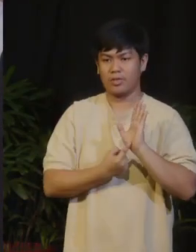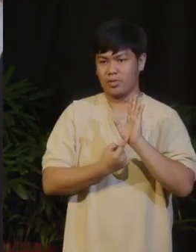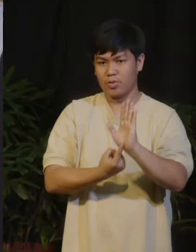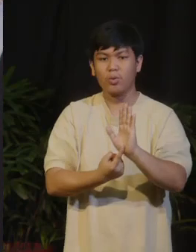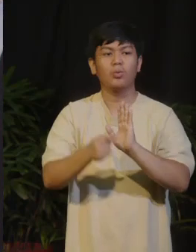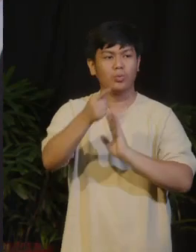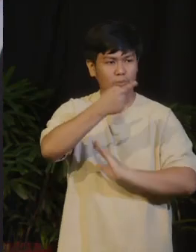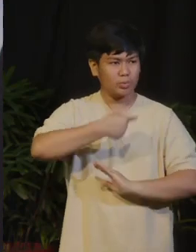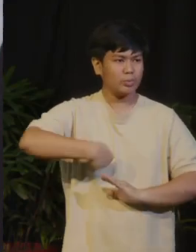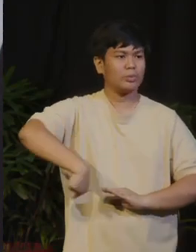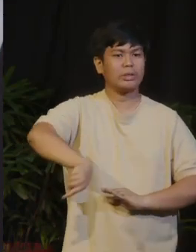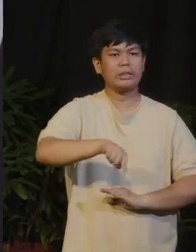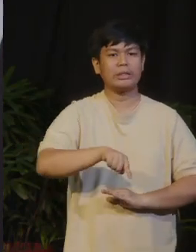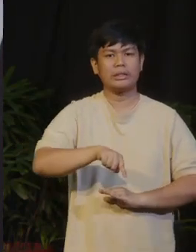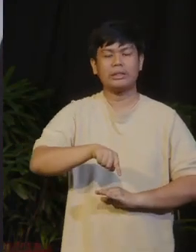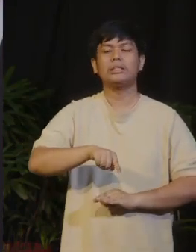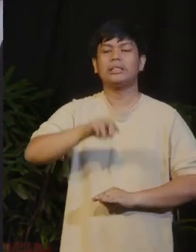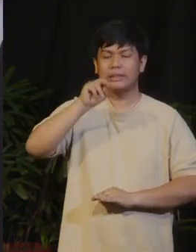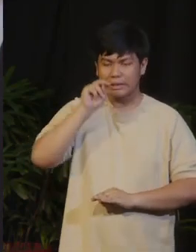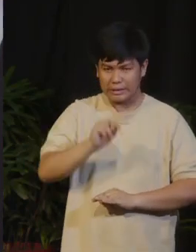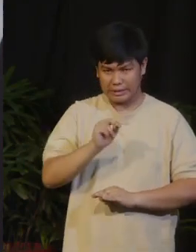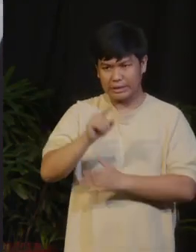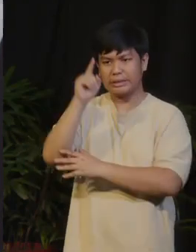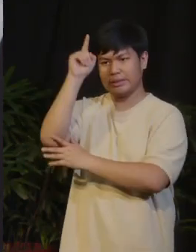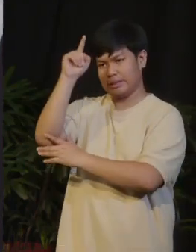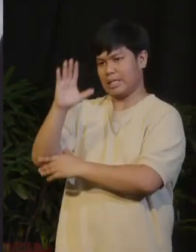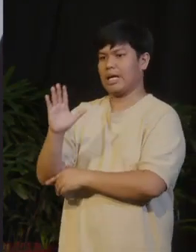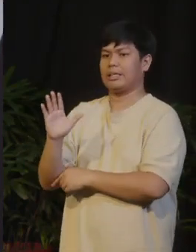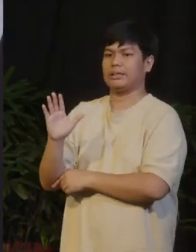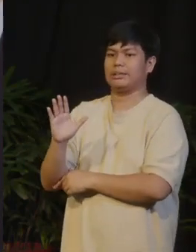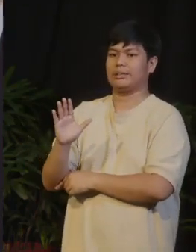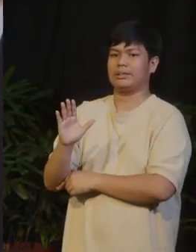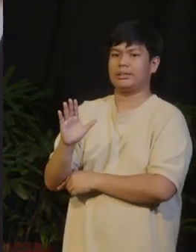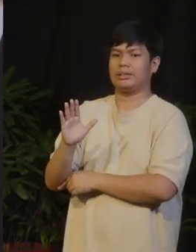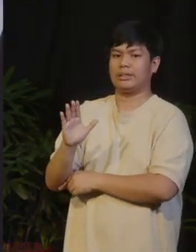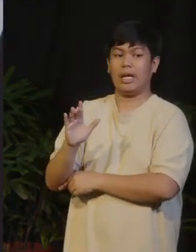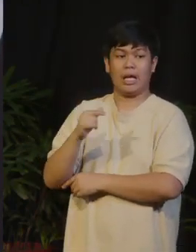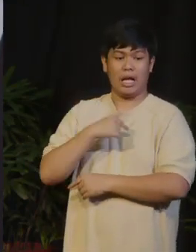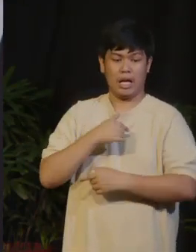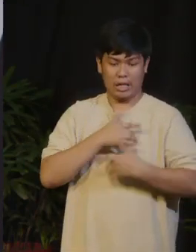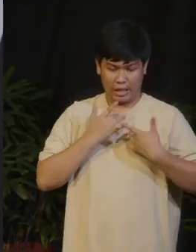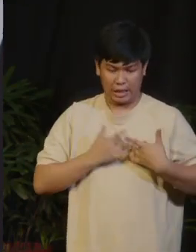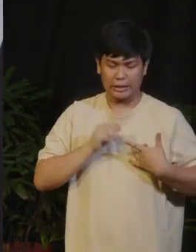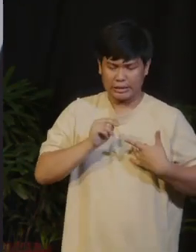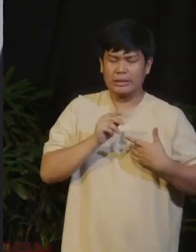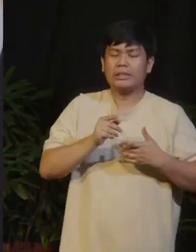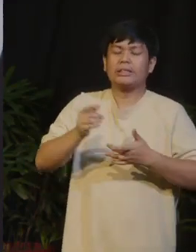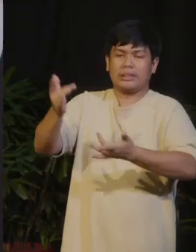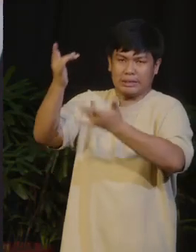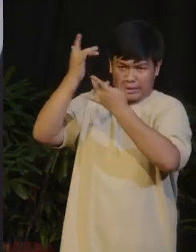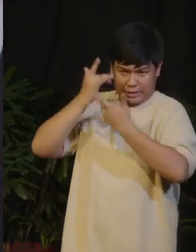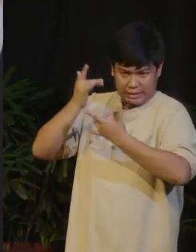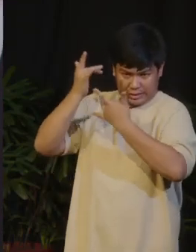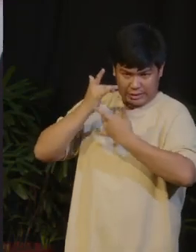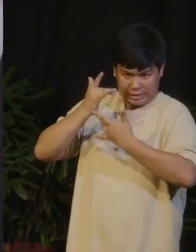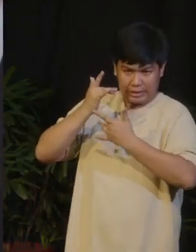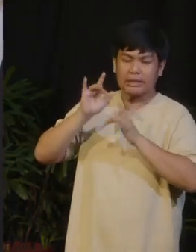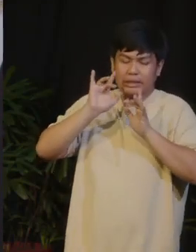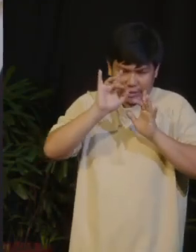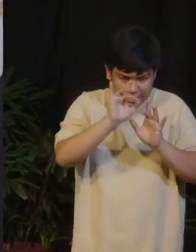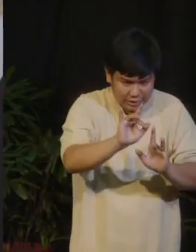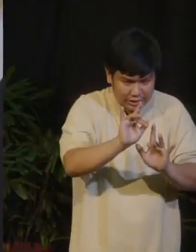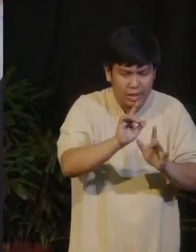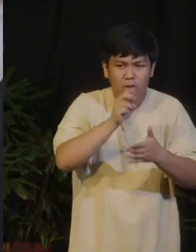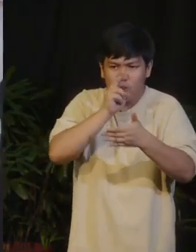dito. Kailangan ito para sa isang mahabagin, mapagpatawad at mapagbigay na